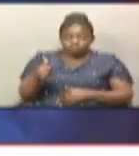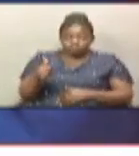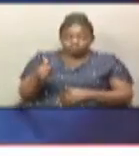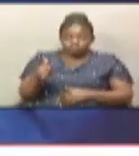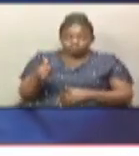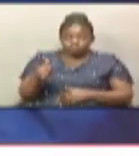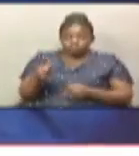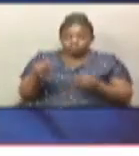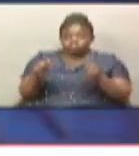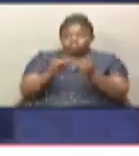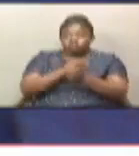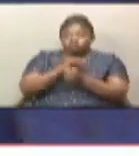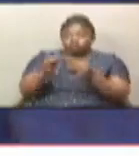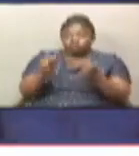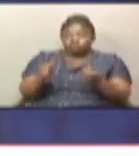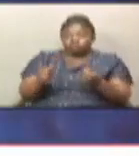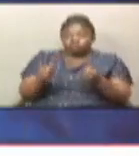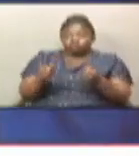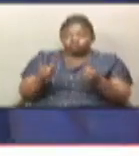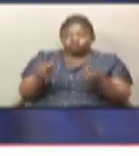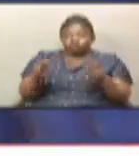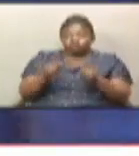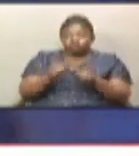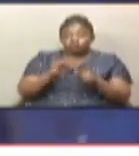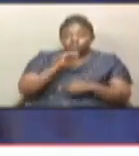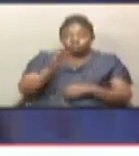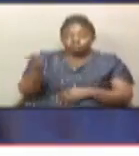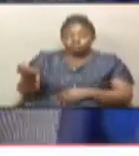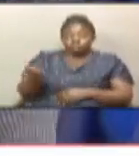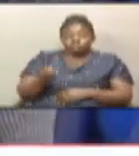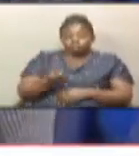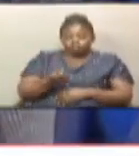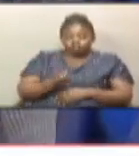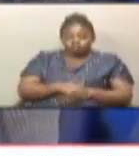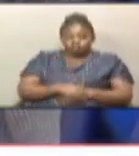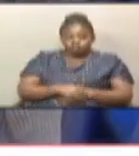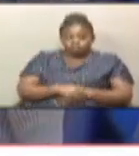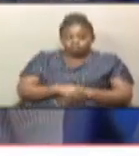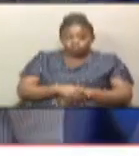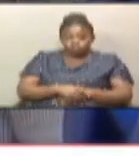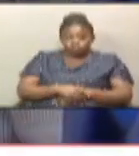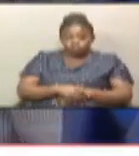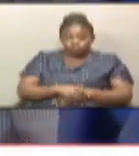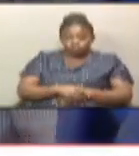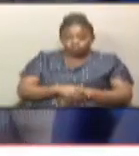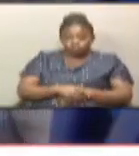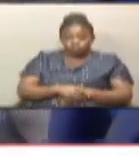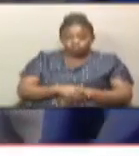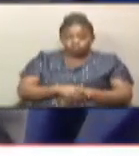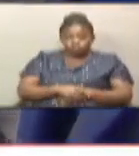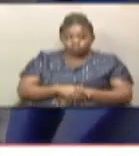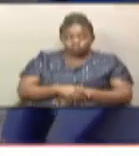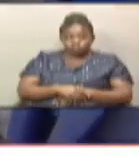tebalimenye yabadde afuluma be n'amukuba ekiso gwatandikidwa n'omusaayi.